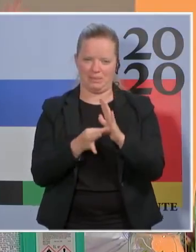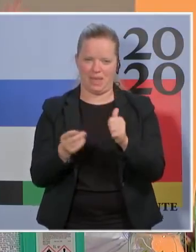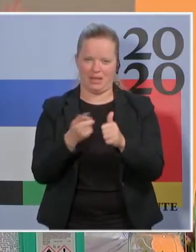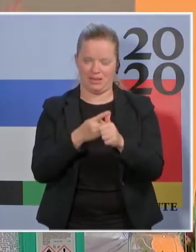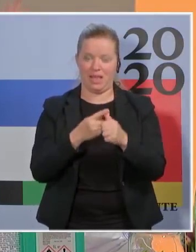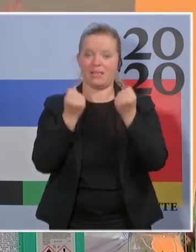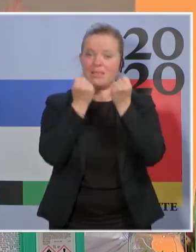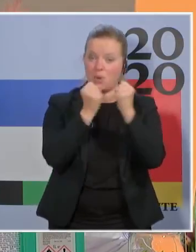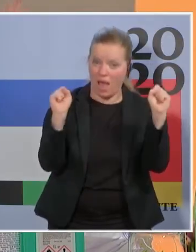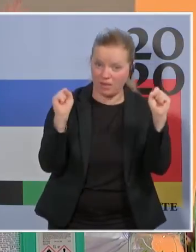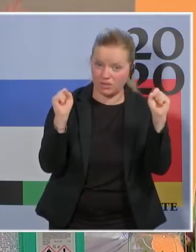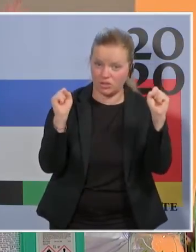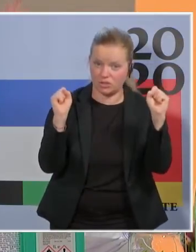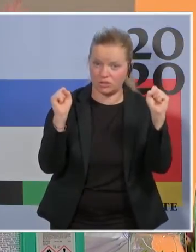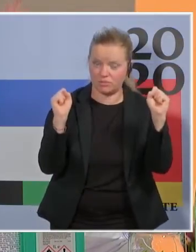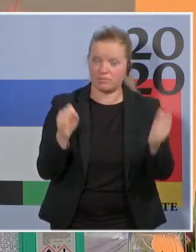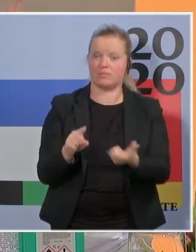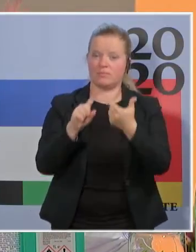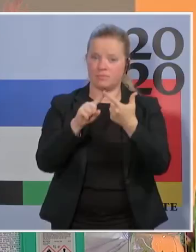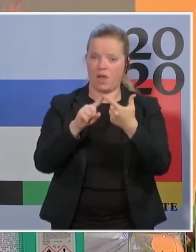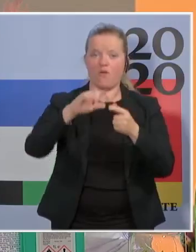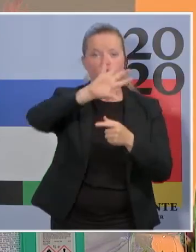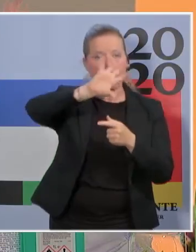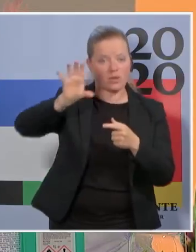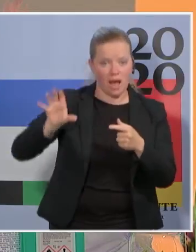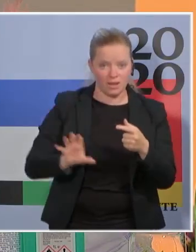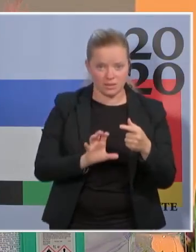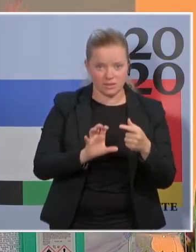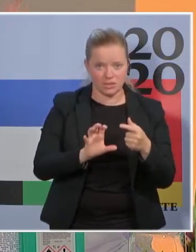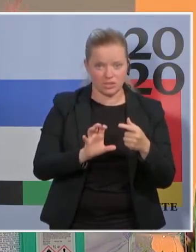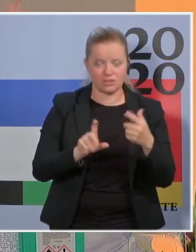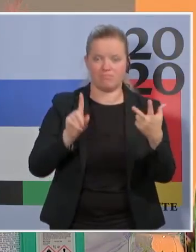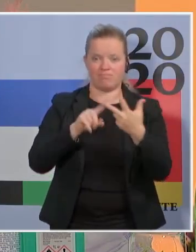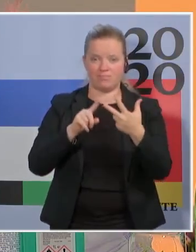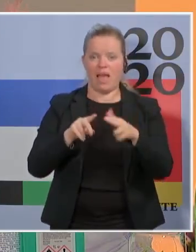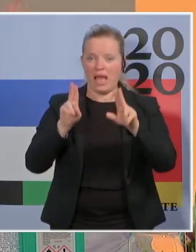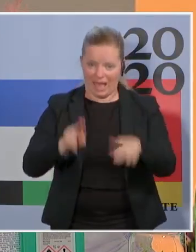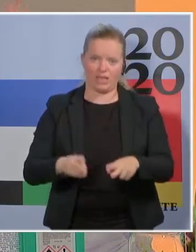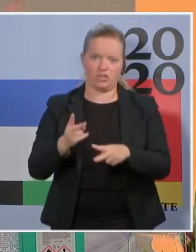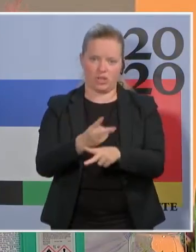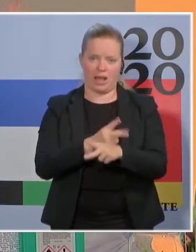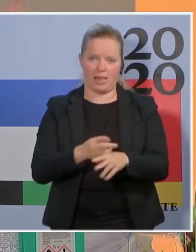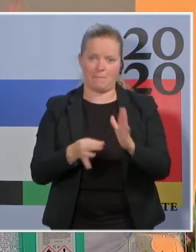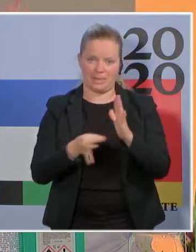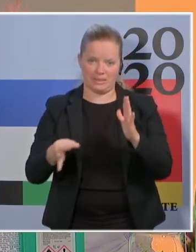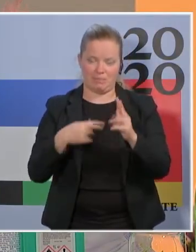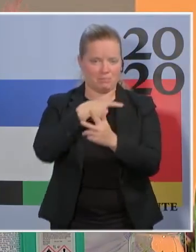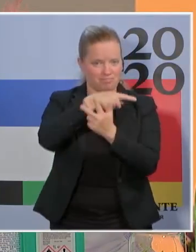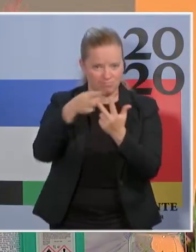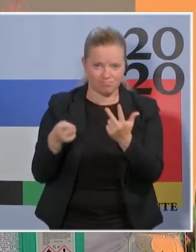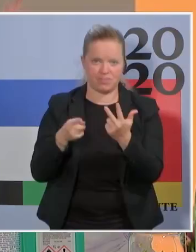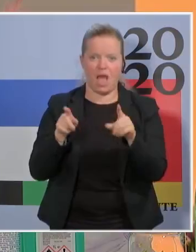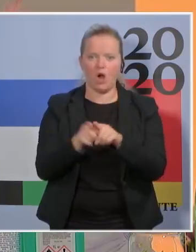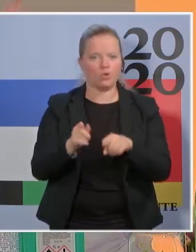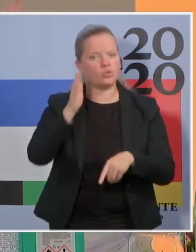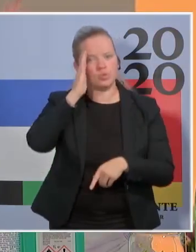das demokratische Prinzip, das föderalistische Prinzip und das rechtsstaatliche Prinzip, das uns auch in